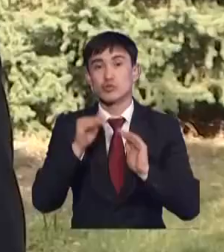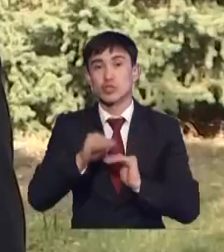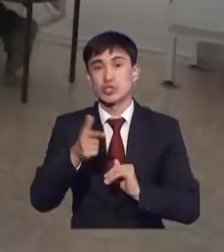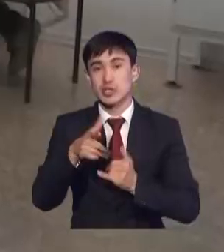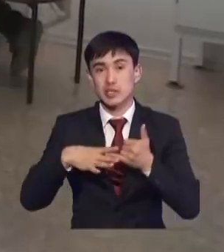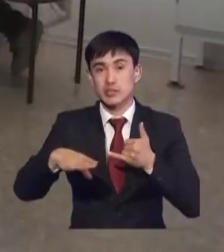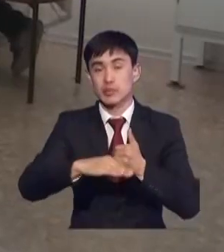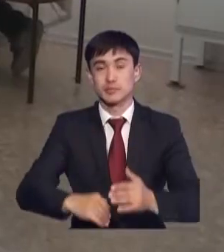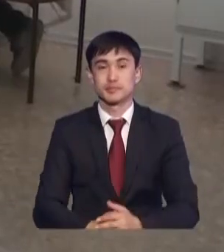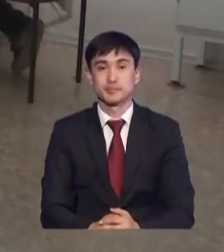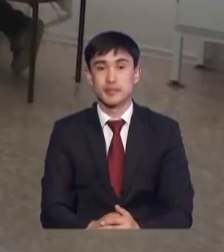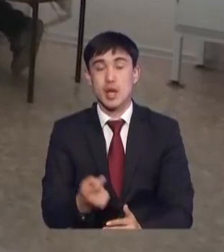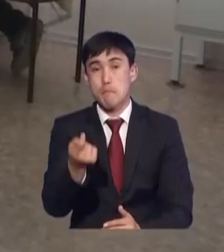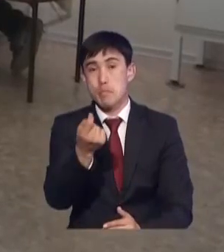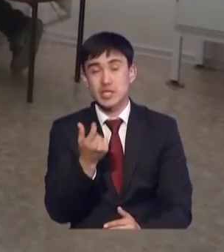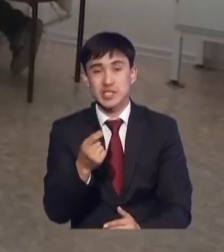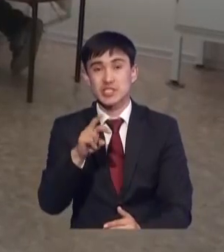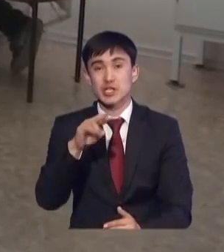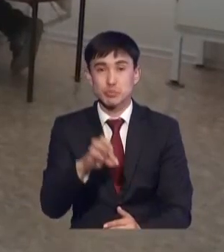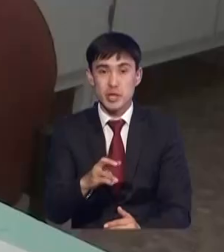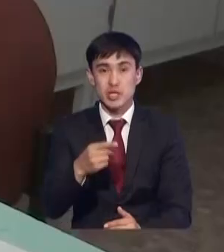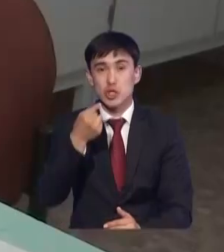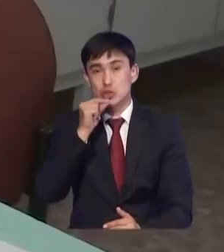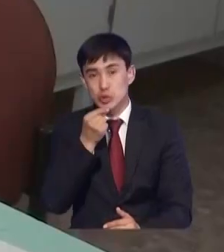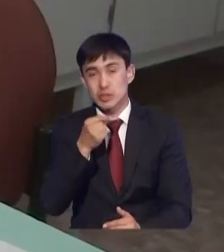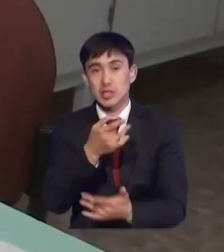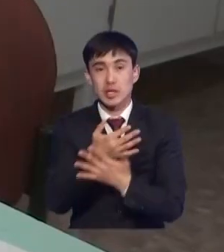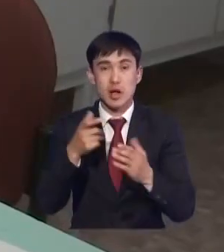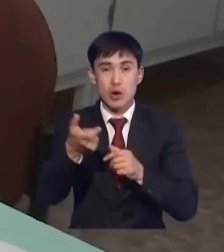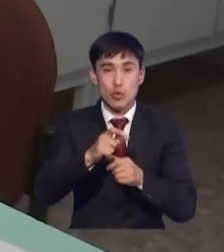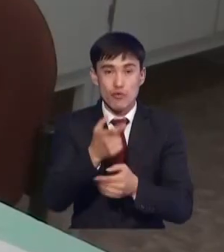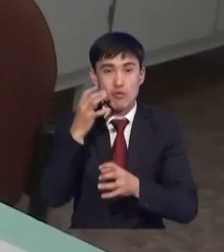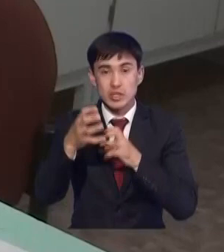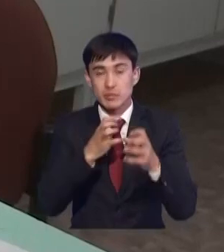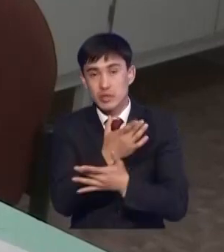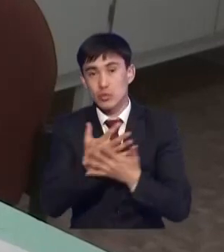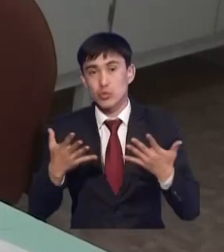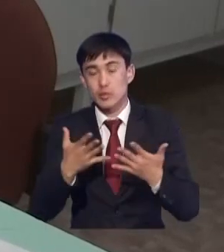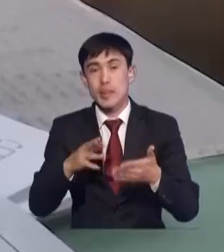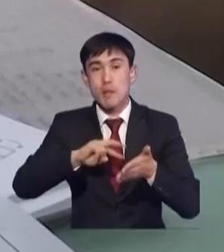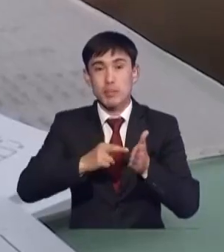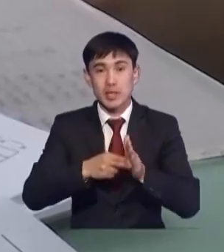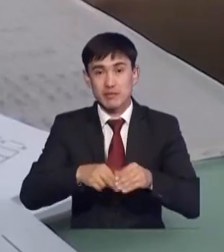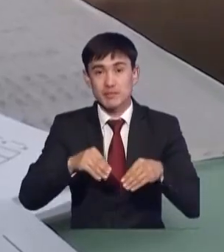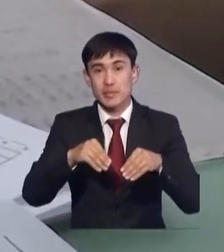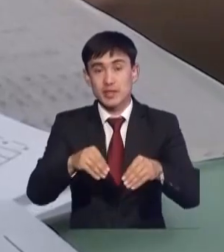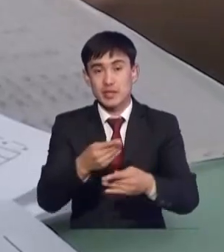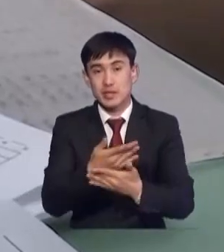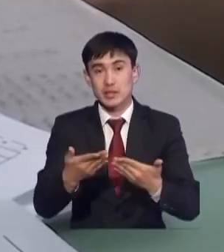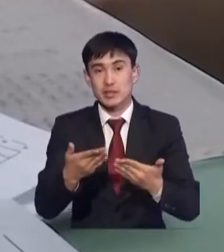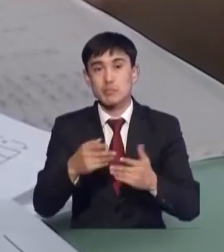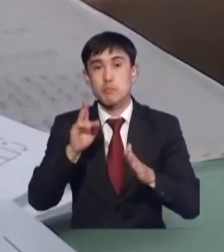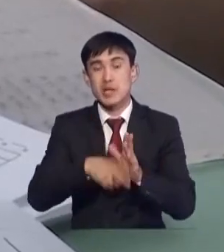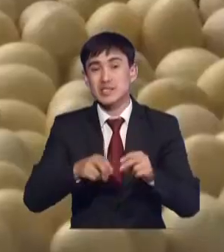геров пшеница ячмень соя и подсолнечный картофель овощи бахчевые кормовые культуры планы по истины Наполеоновские но без